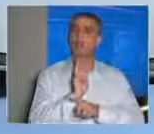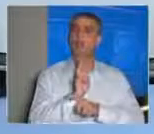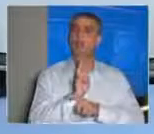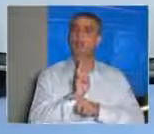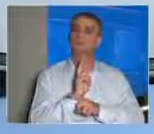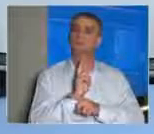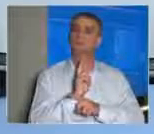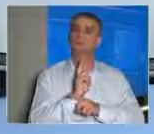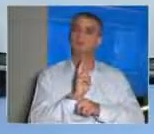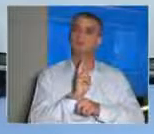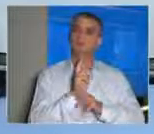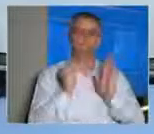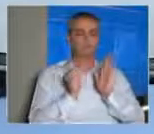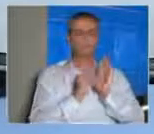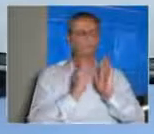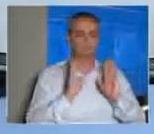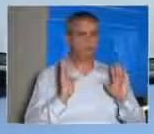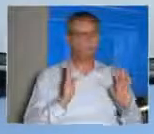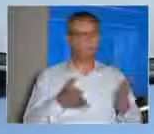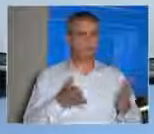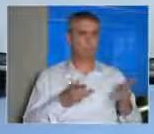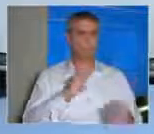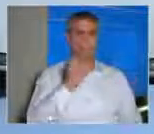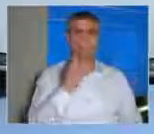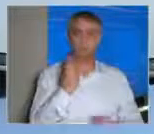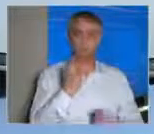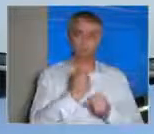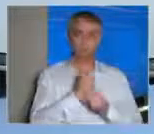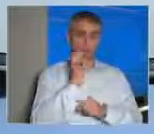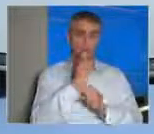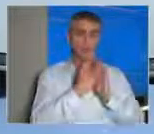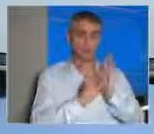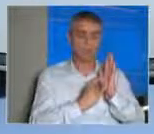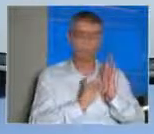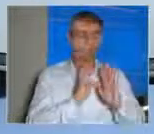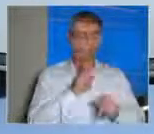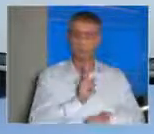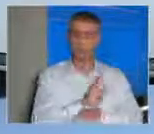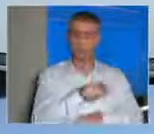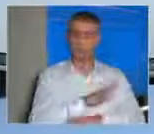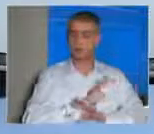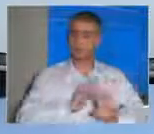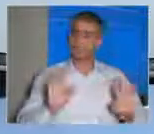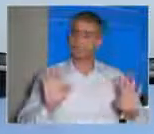להגן, נקרא לזה... לא צריך להגן, אם מישהו עושה דברים נגד החוק, לא צריך להגן. כן,